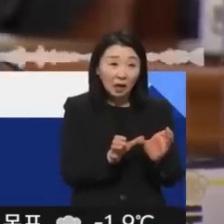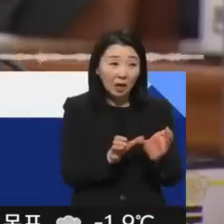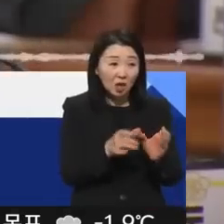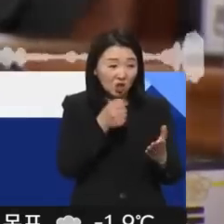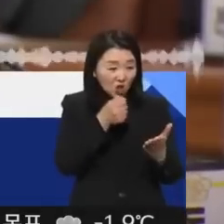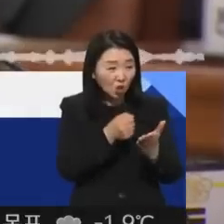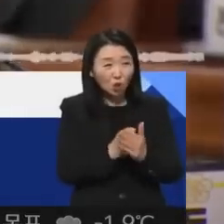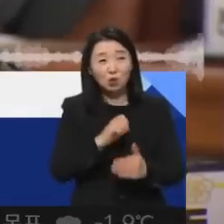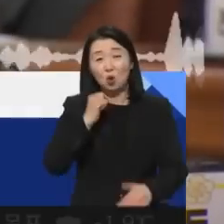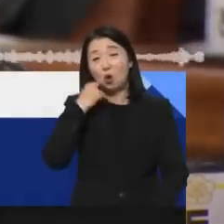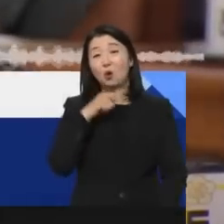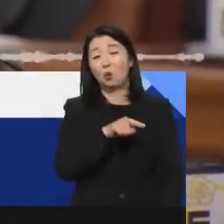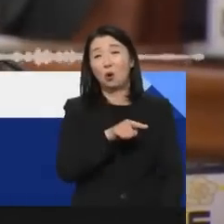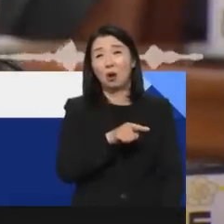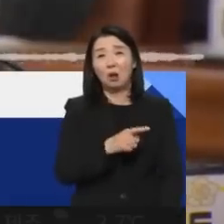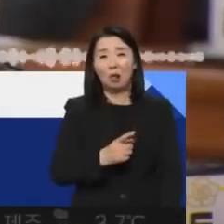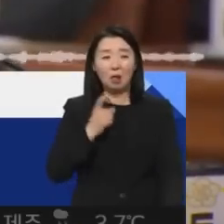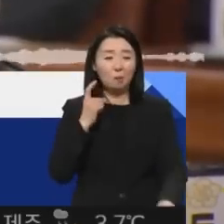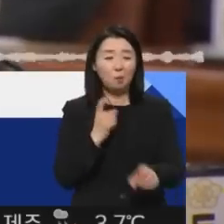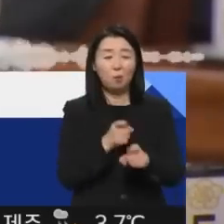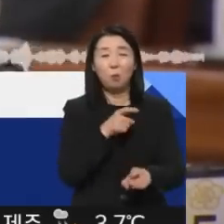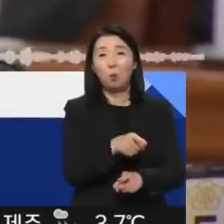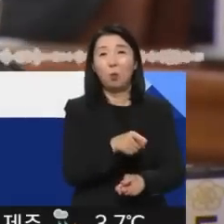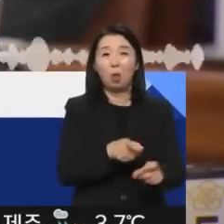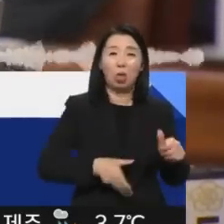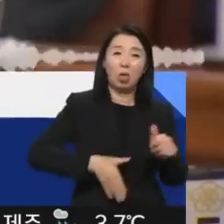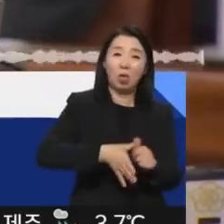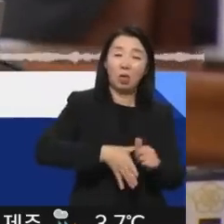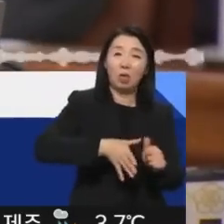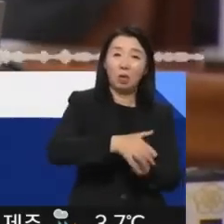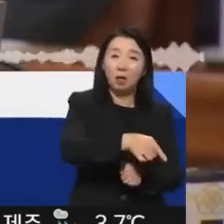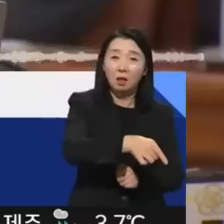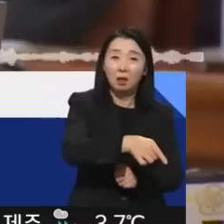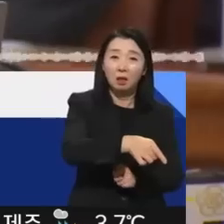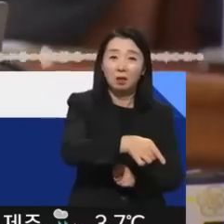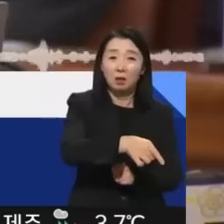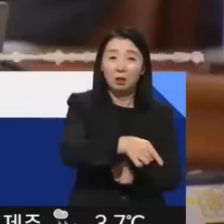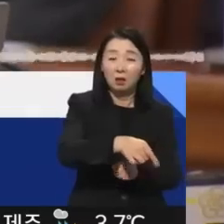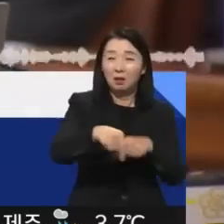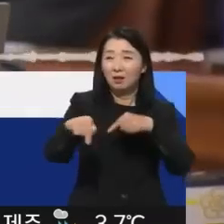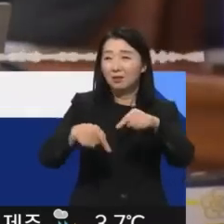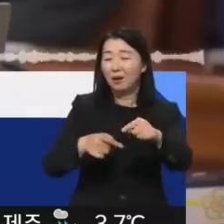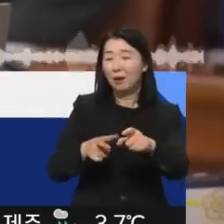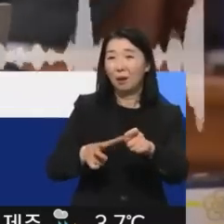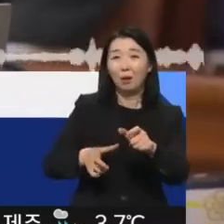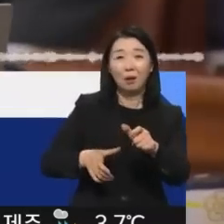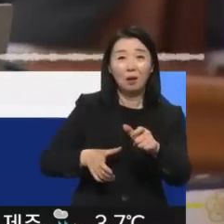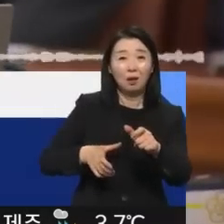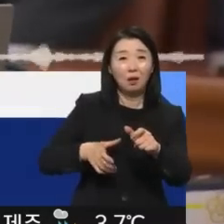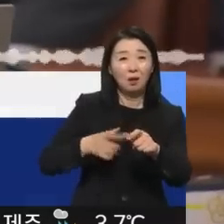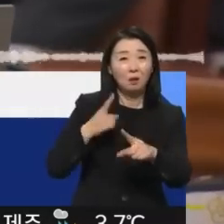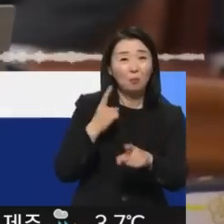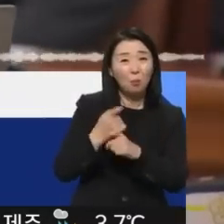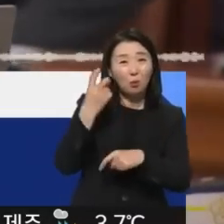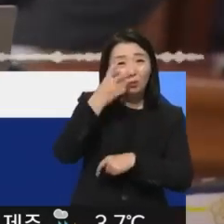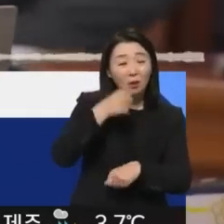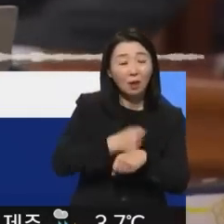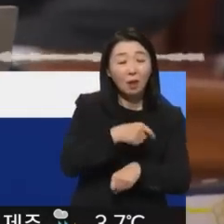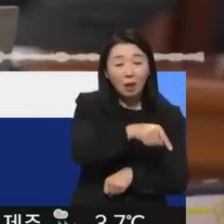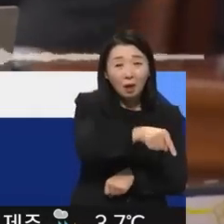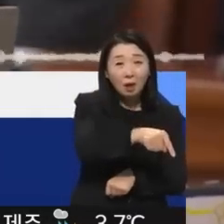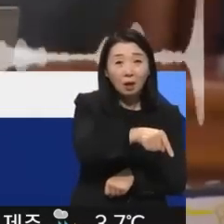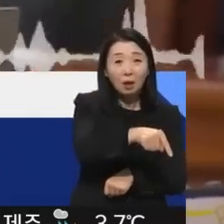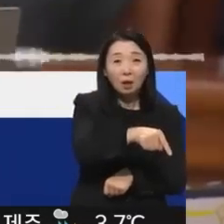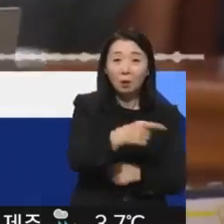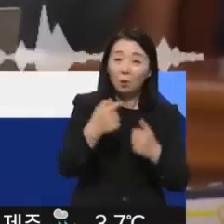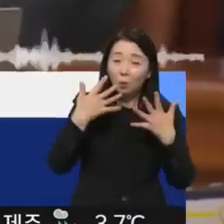아니지만 이런 보복적 성격이 분명하고 정치 편향적 보복 수사가 이루어지고 있는 상황들에 대해서는